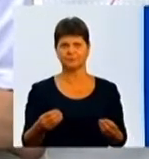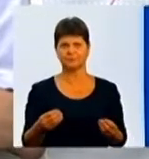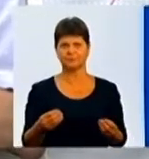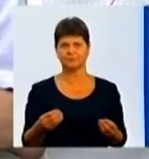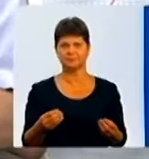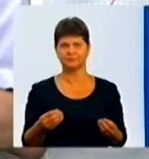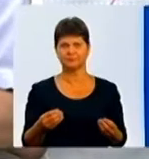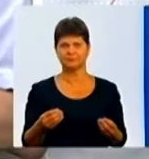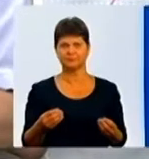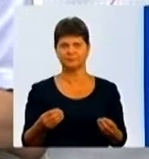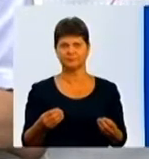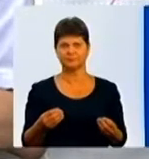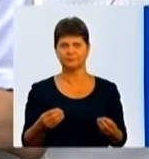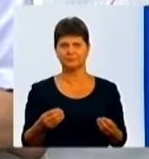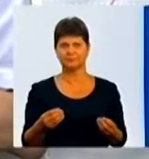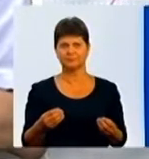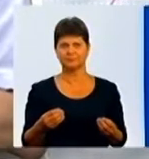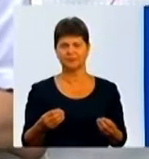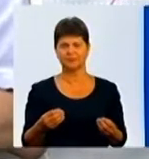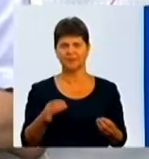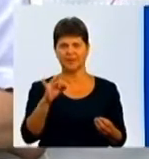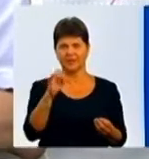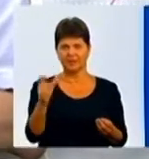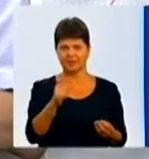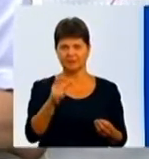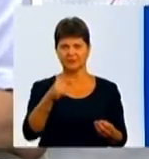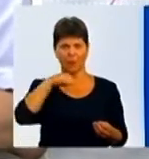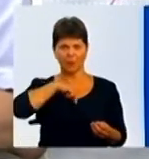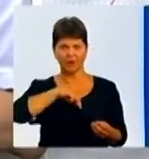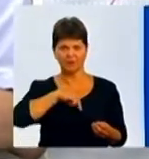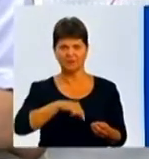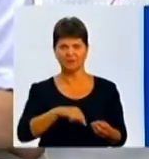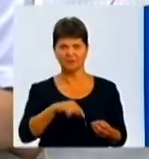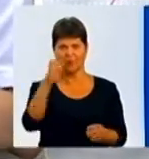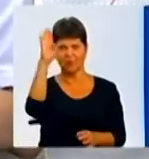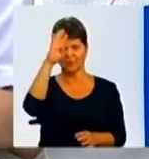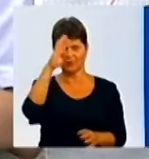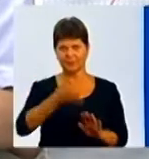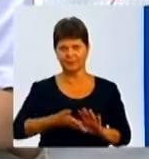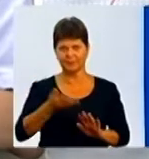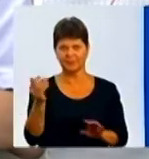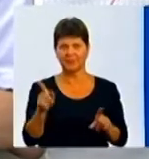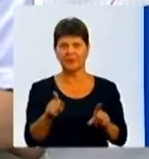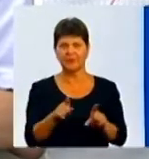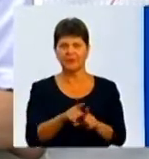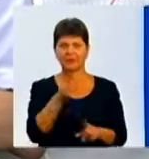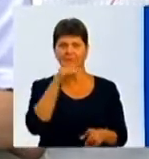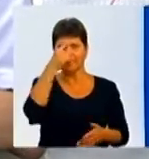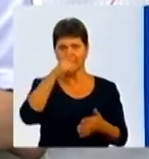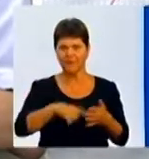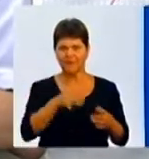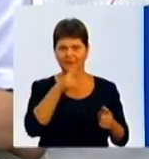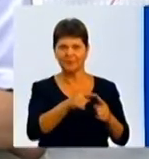виведення рідини з організму, і це все призводить до через якийсь там певний період до